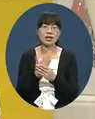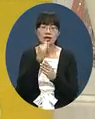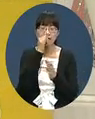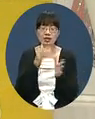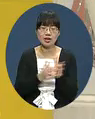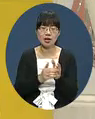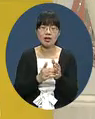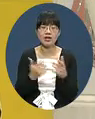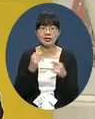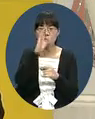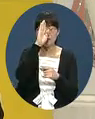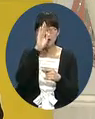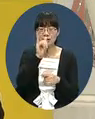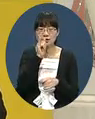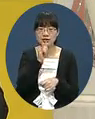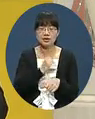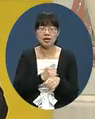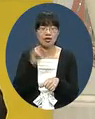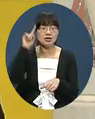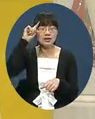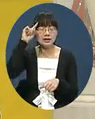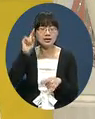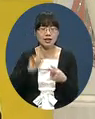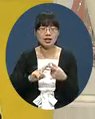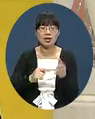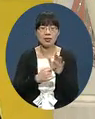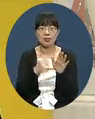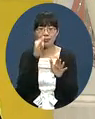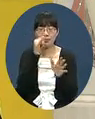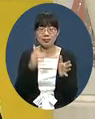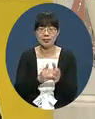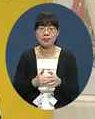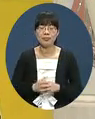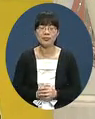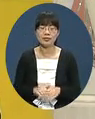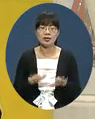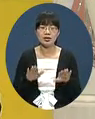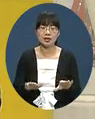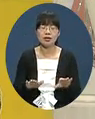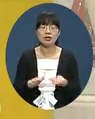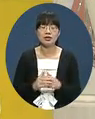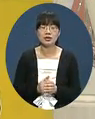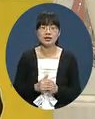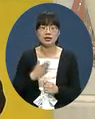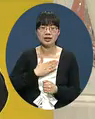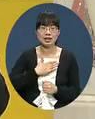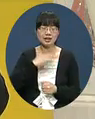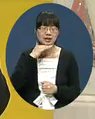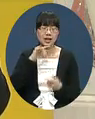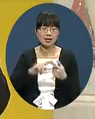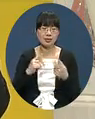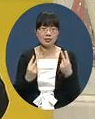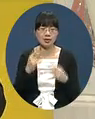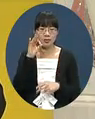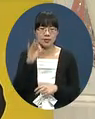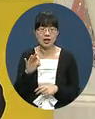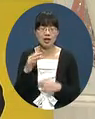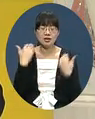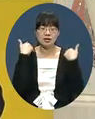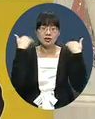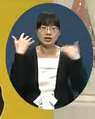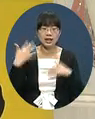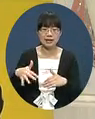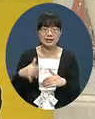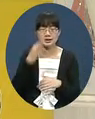질환에 노출된 아이들은 상당한 스트레스에 많이 노출되게 돼요. 그래서 이런 아이들은 자기 연령에 비해서 약간